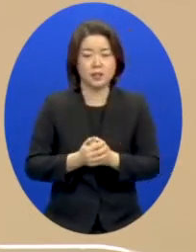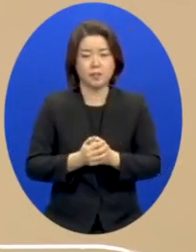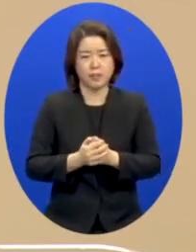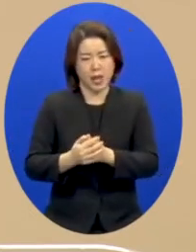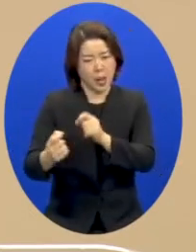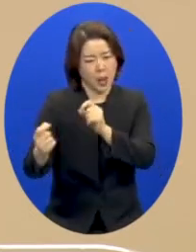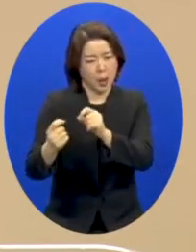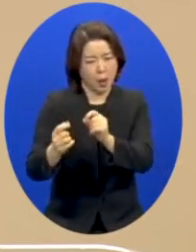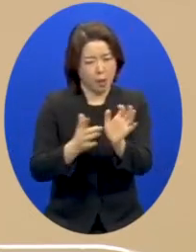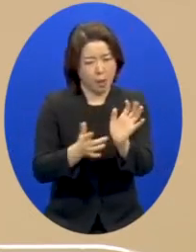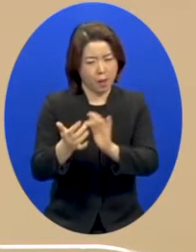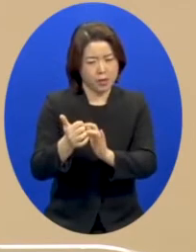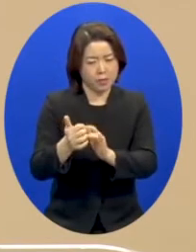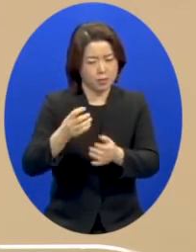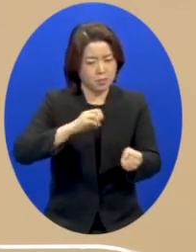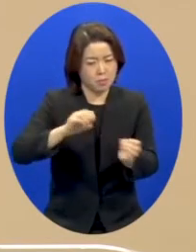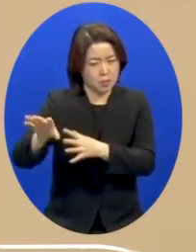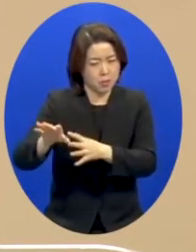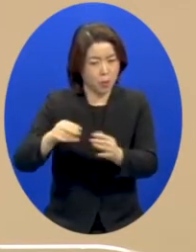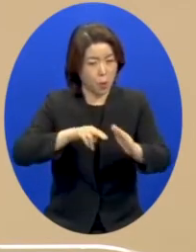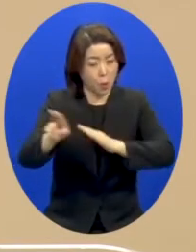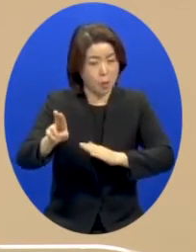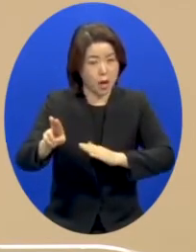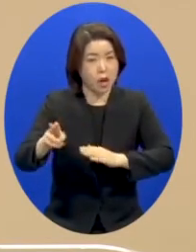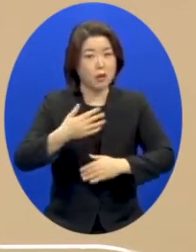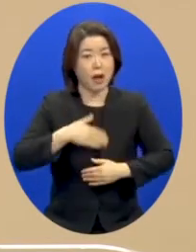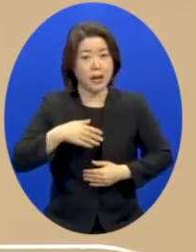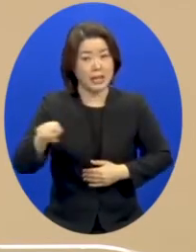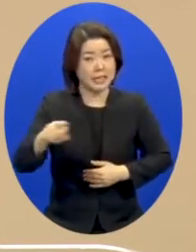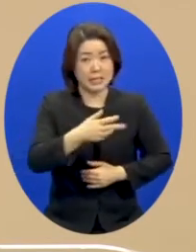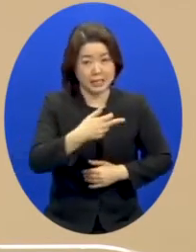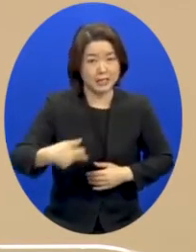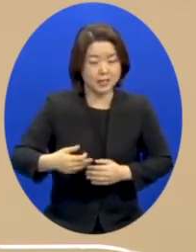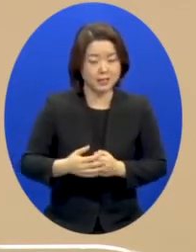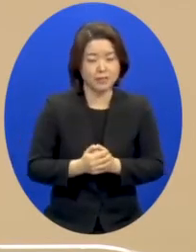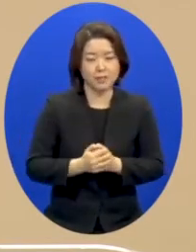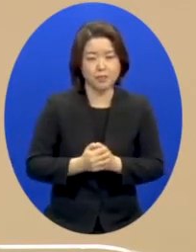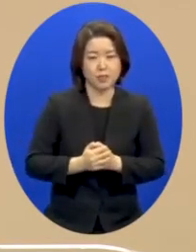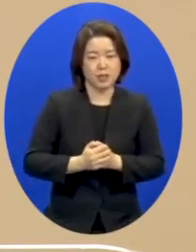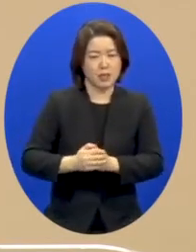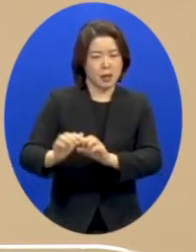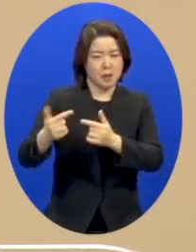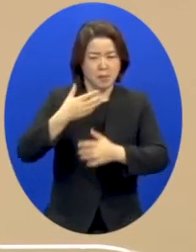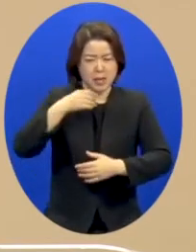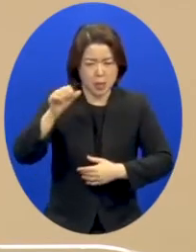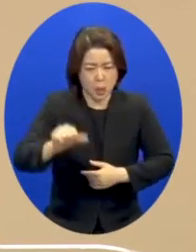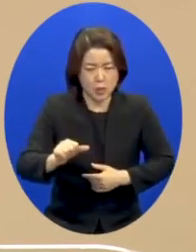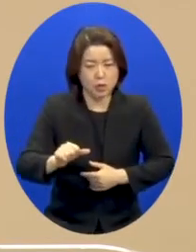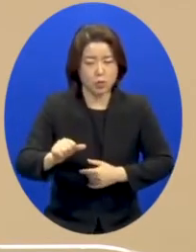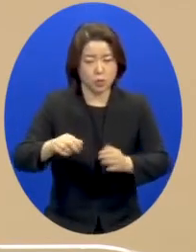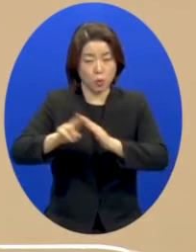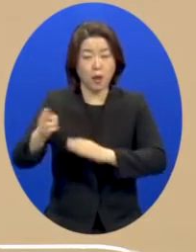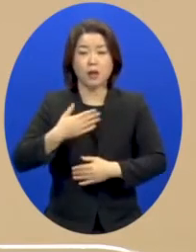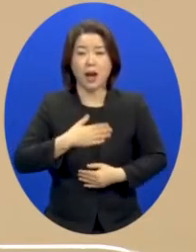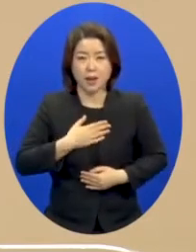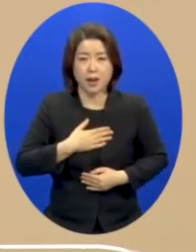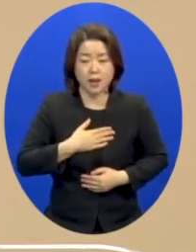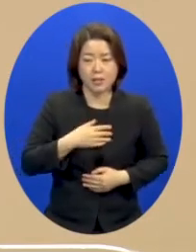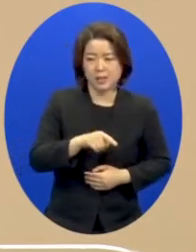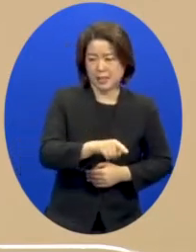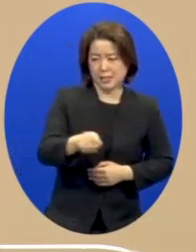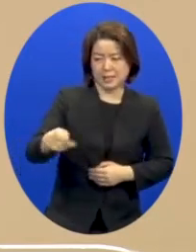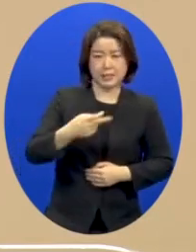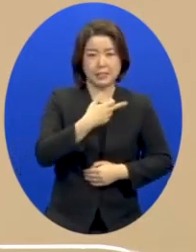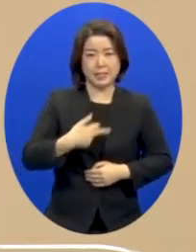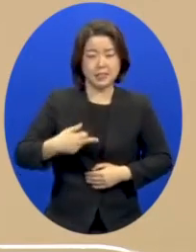버리고 도망갈 것을 아시면서도, 심지어 예수님을 부인하고 저주까지 하실 걸 아시고도 그 제자들의 발을